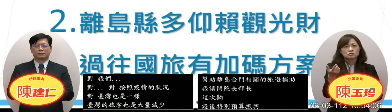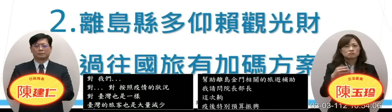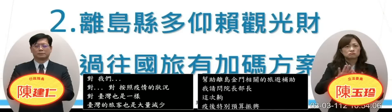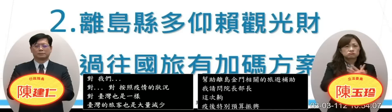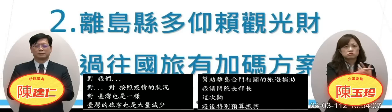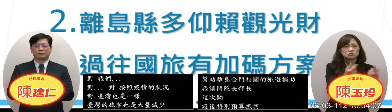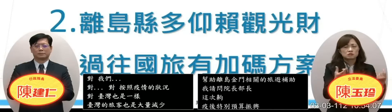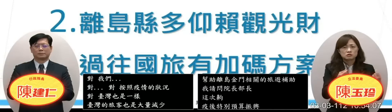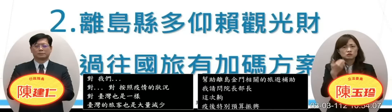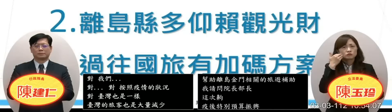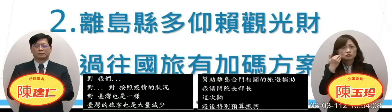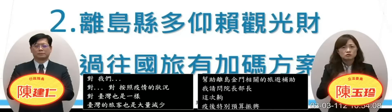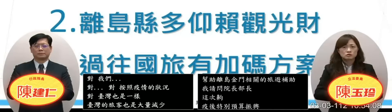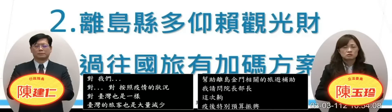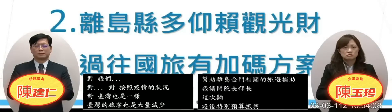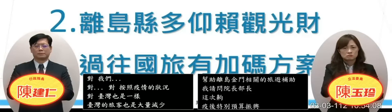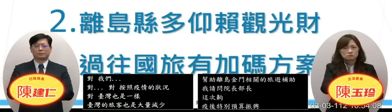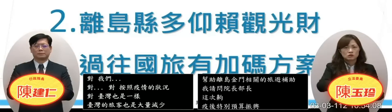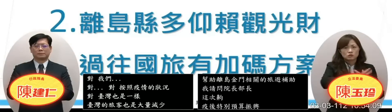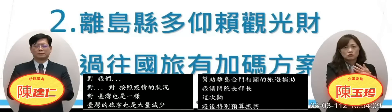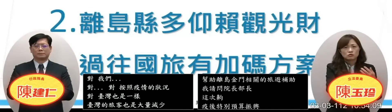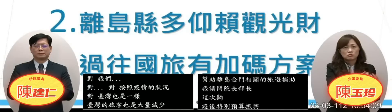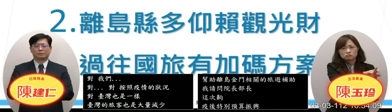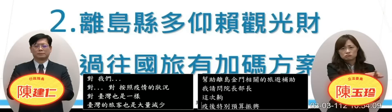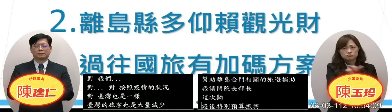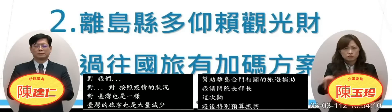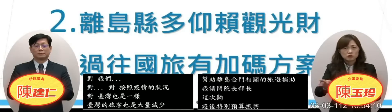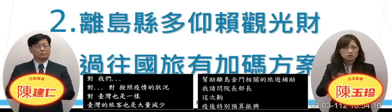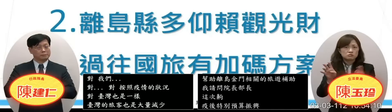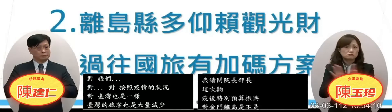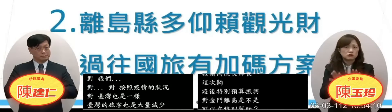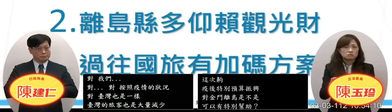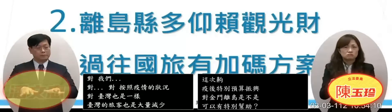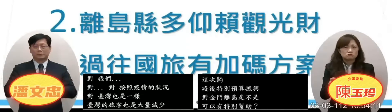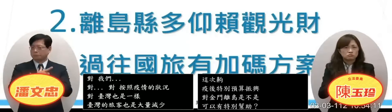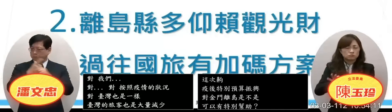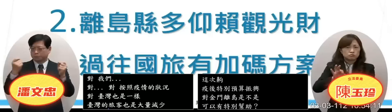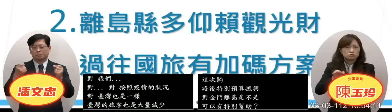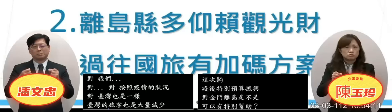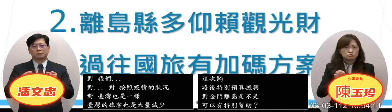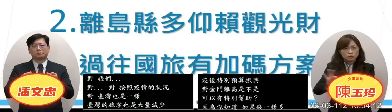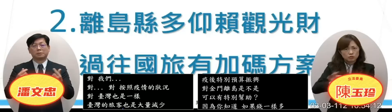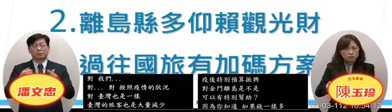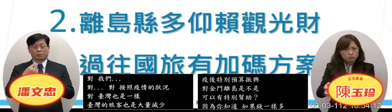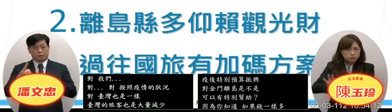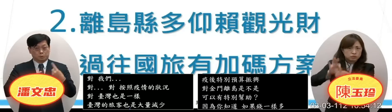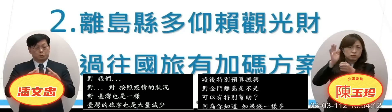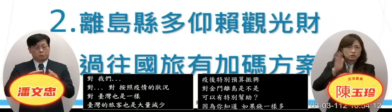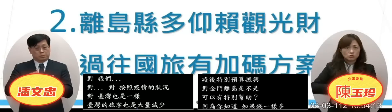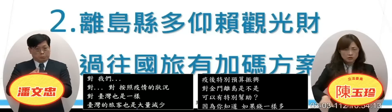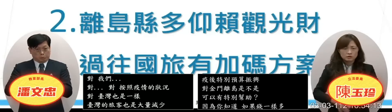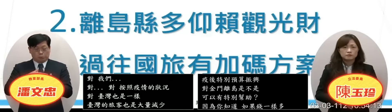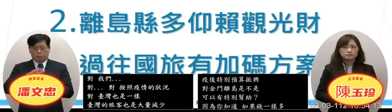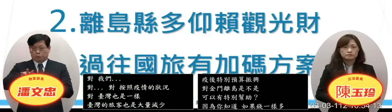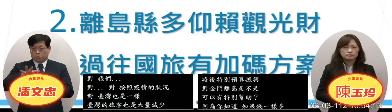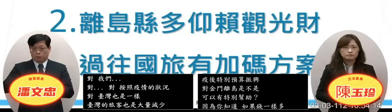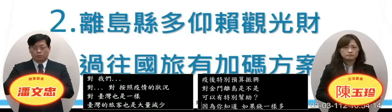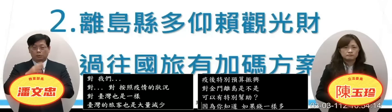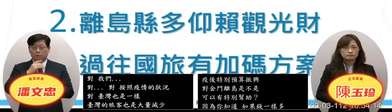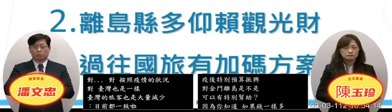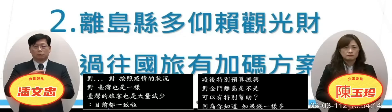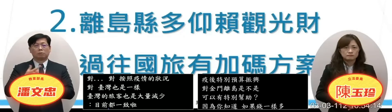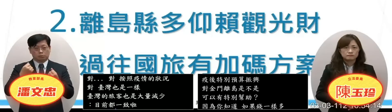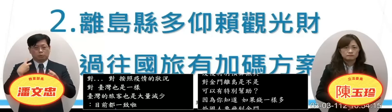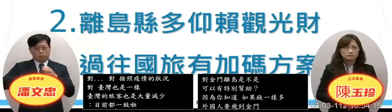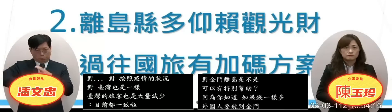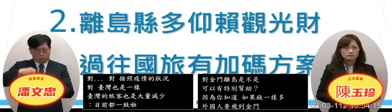外国人要再飞到金门去，也要花比较多钱呢。 目前都一致啊，就是自由行就5000块，那团5000块